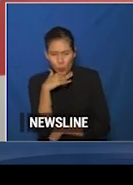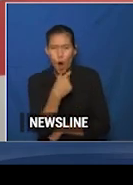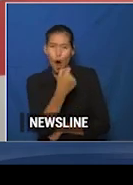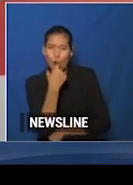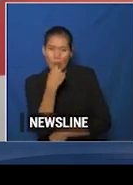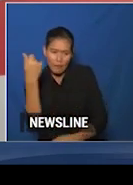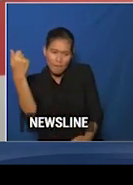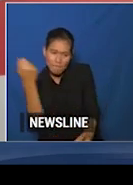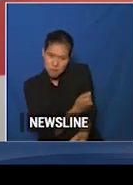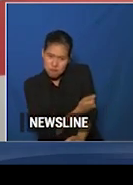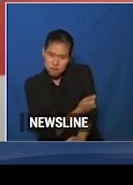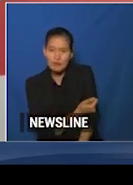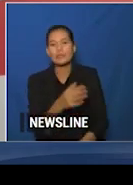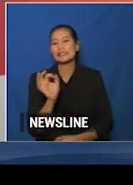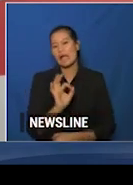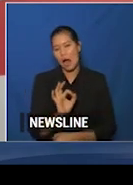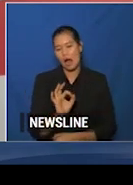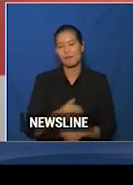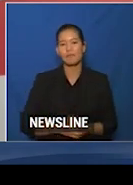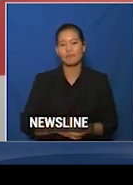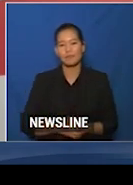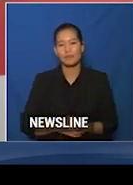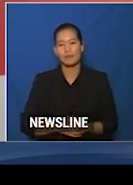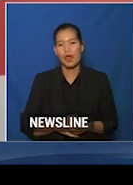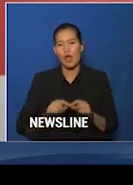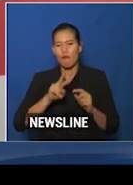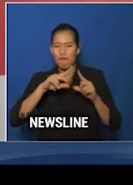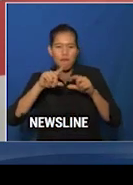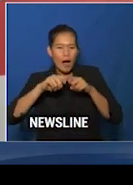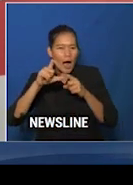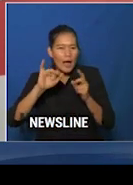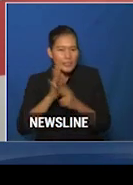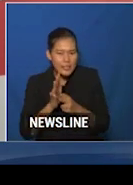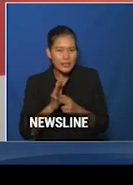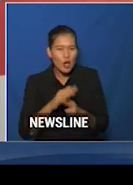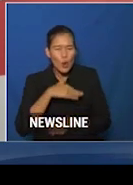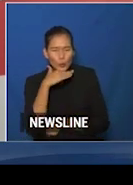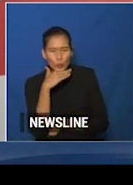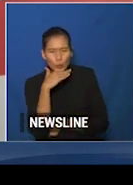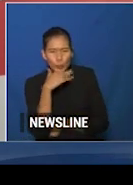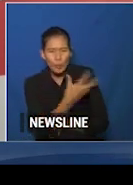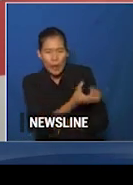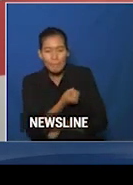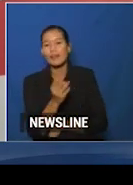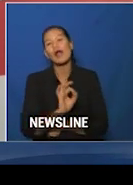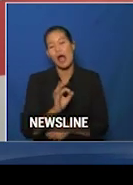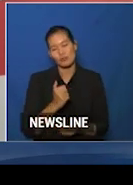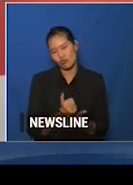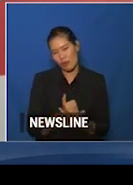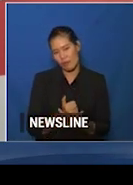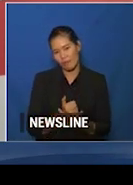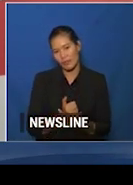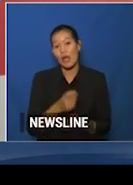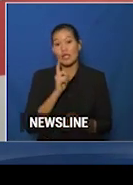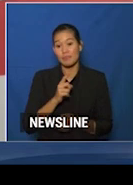yang definitif untuk mengobati ini ataupun vaksin yang definitif untuk melawan Penyakit ini karena